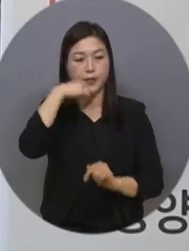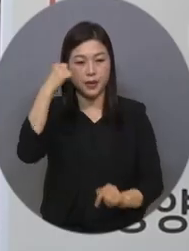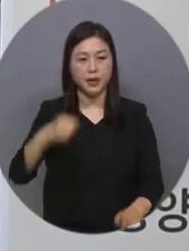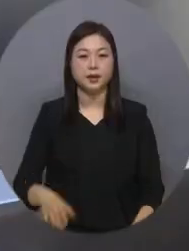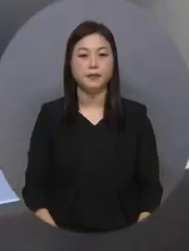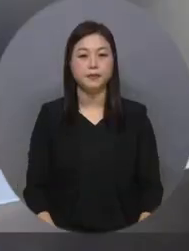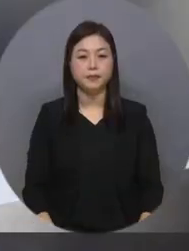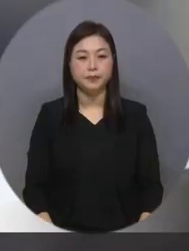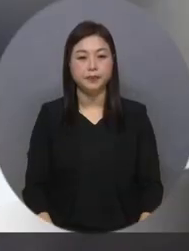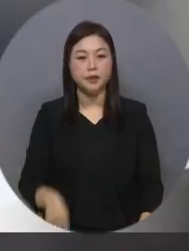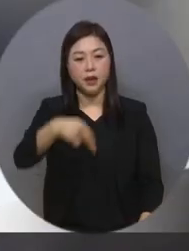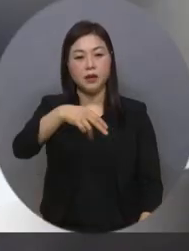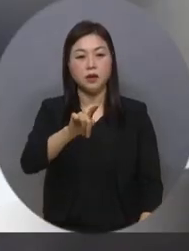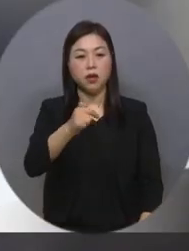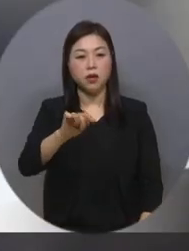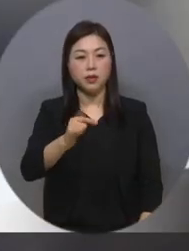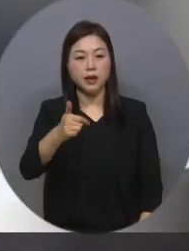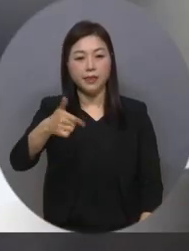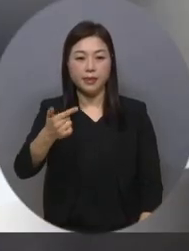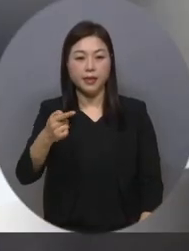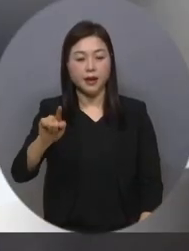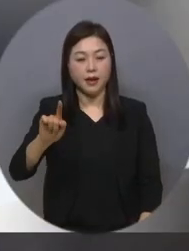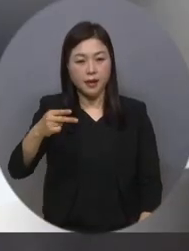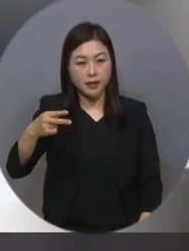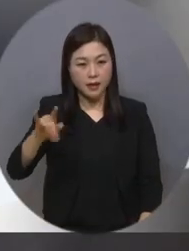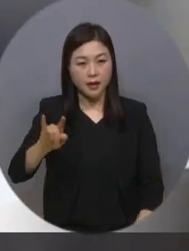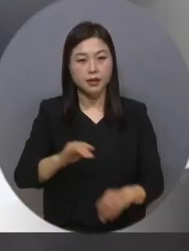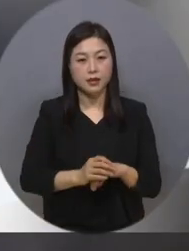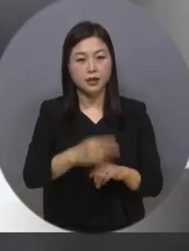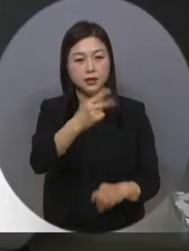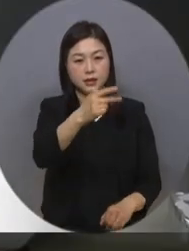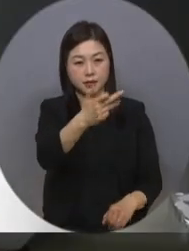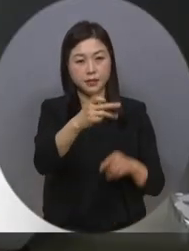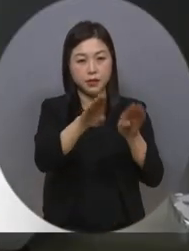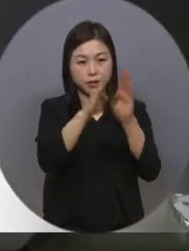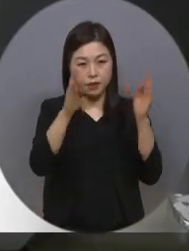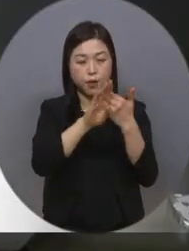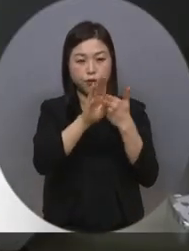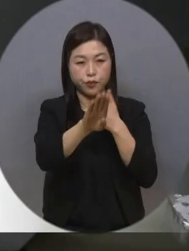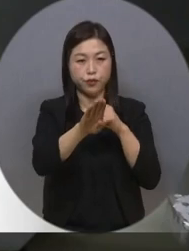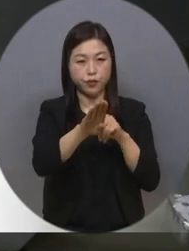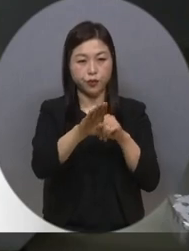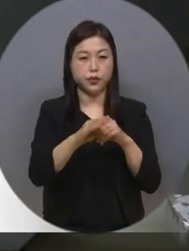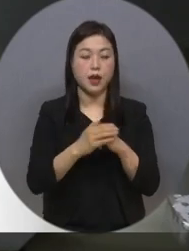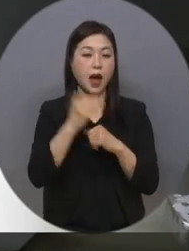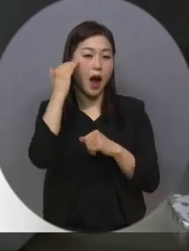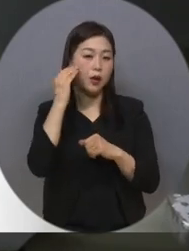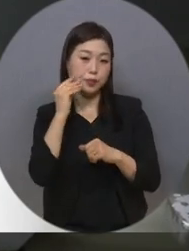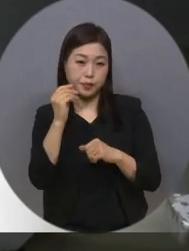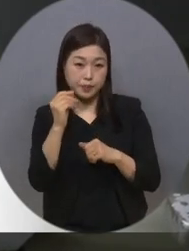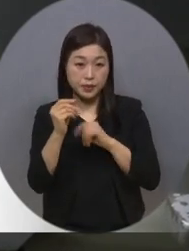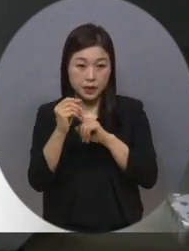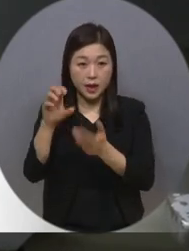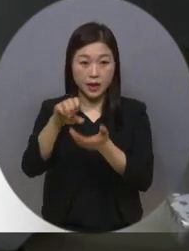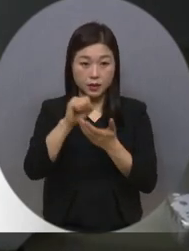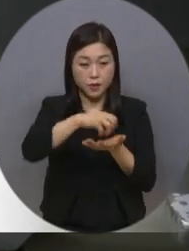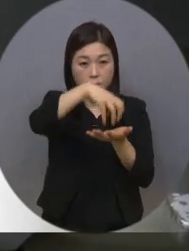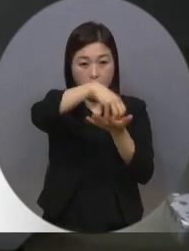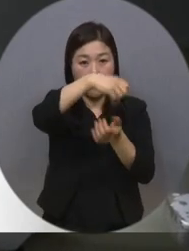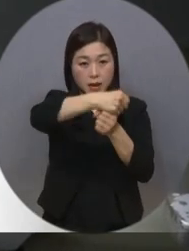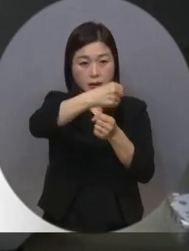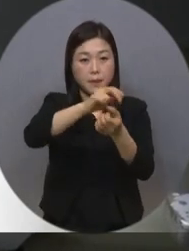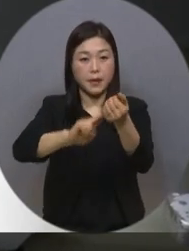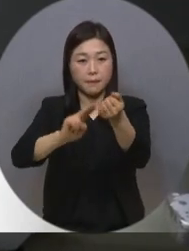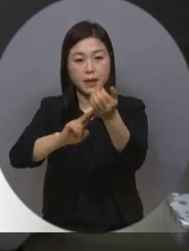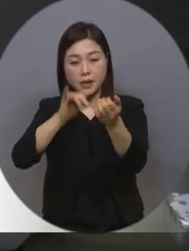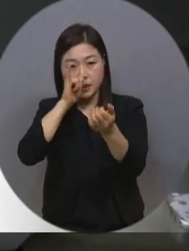선정됐습니다. 서산나래는 지난 2018년 4월 개소 이후 우리밀을 활용해 믿을 수 있는 제과제빵을 생산,